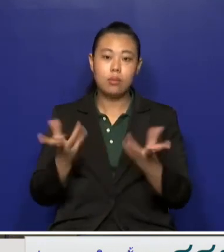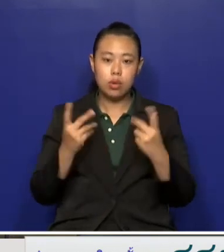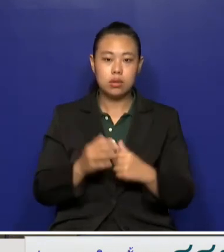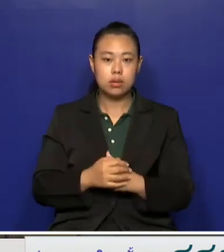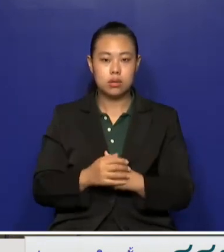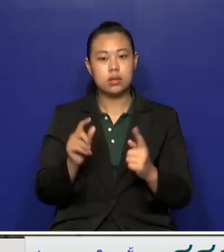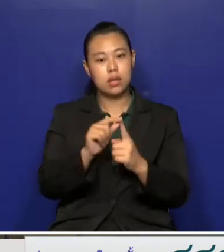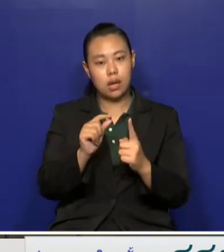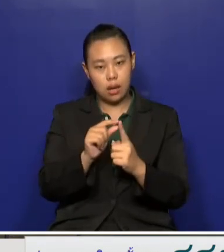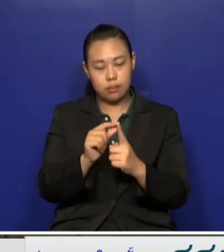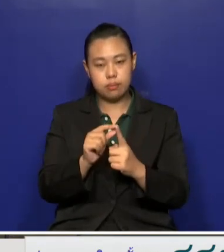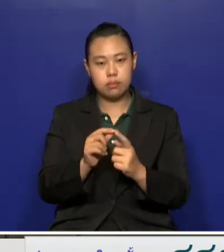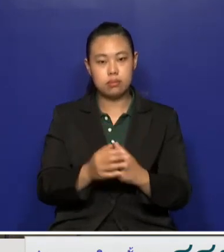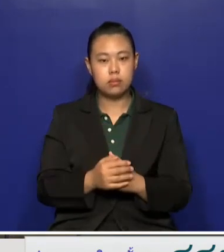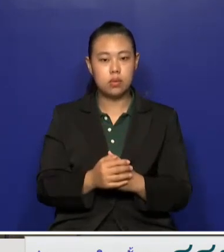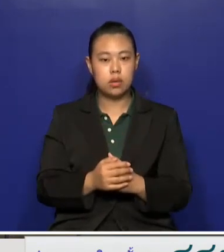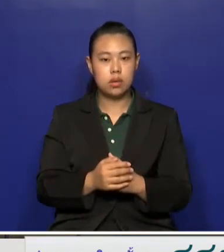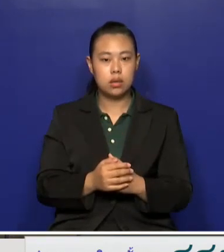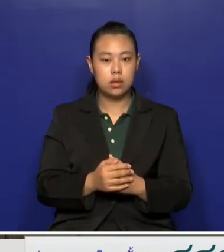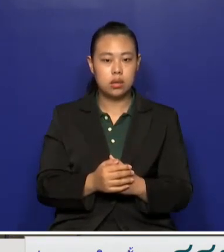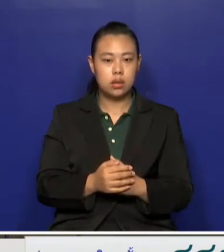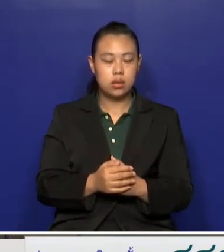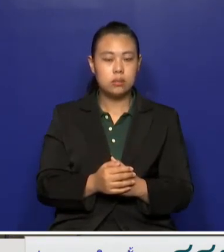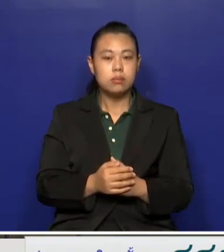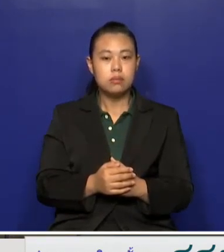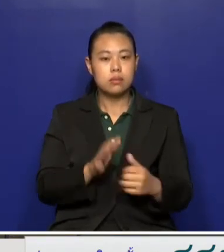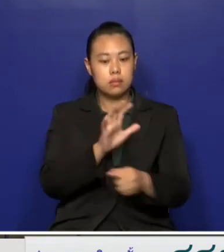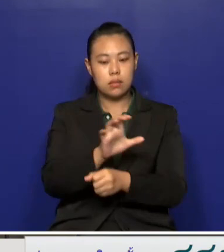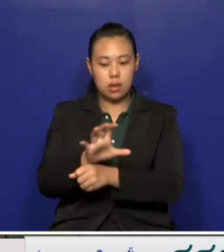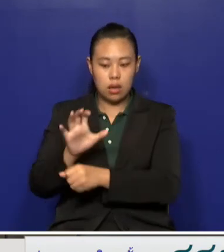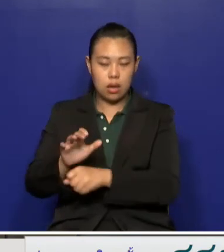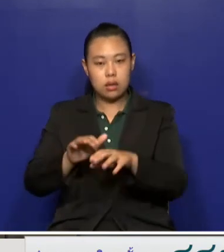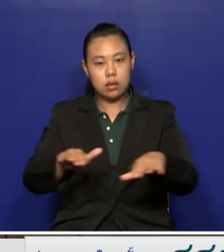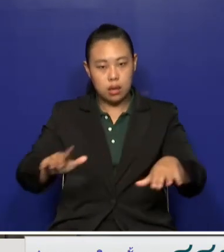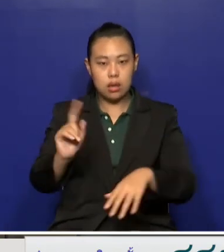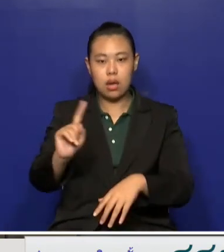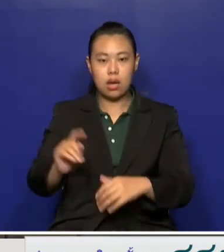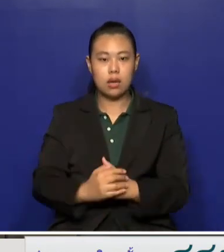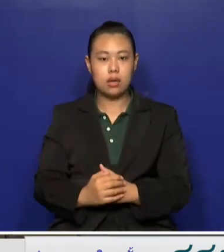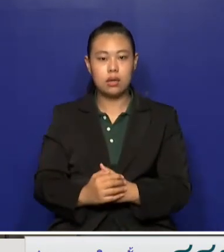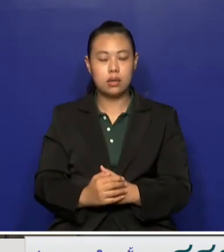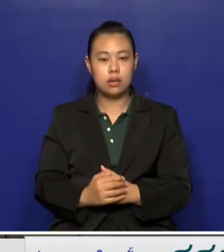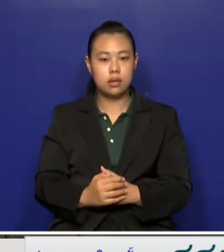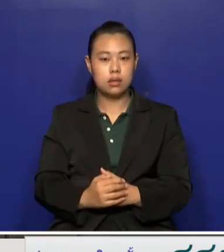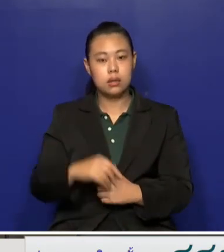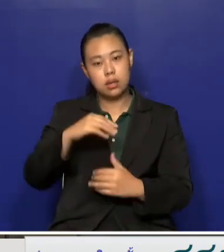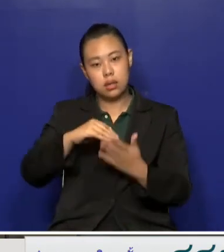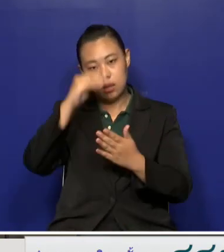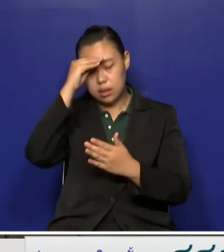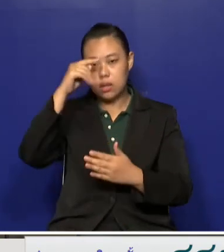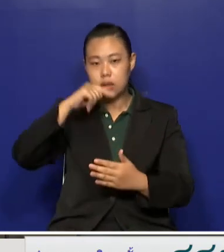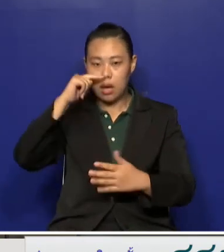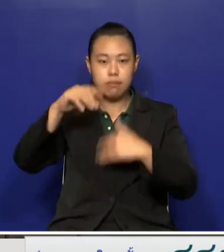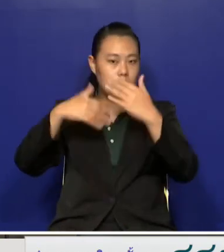นะปิดกั้นพัฒนาการของเด็กสมรรถนะทำให้การศึกษาไทยไม่ไปไหนครับเ